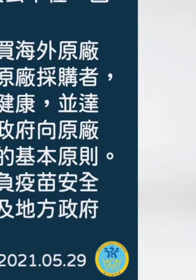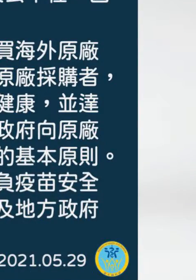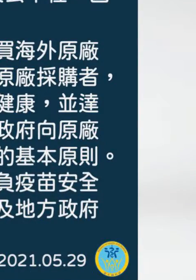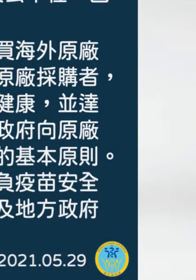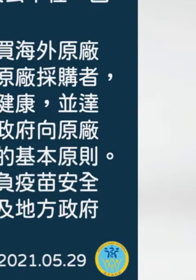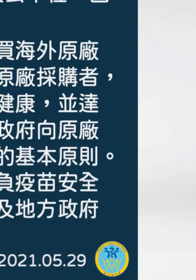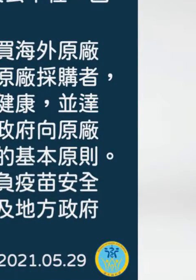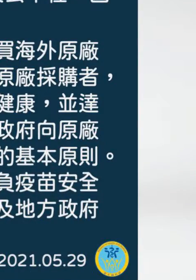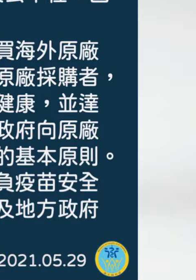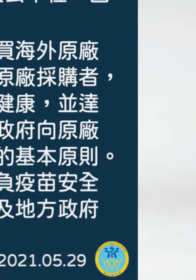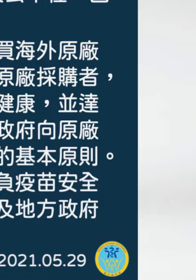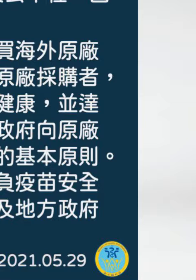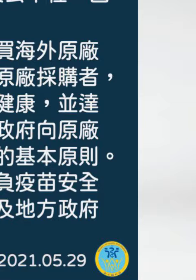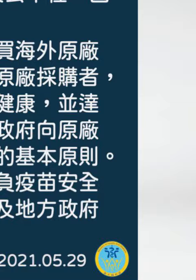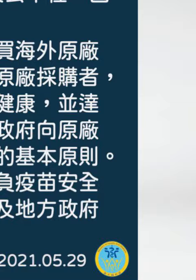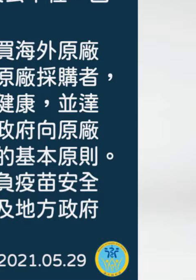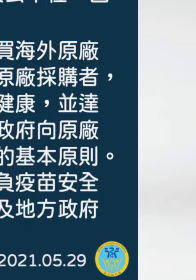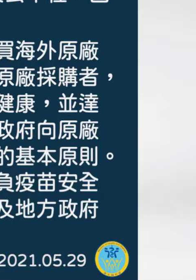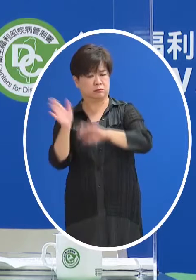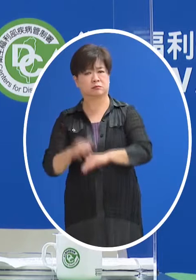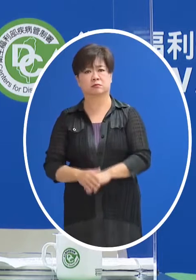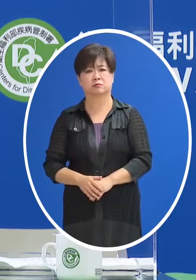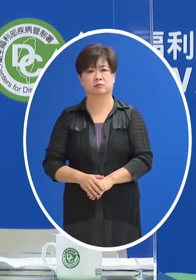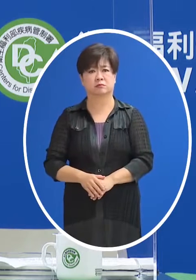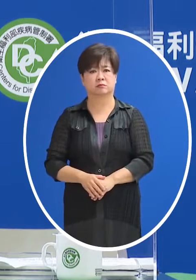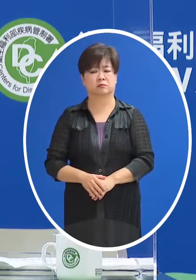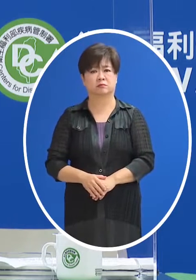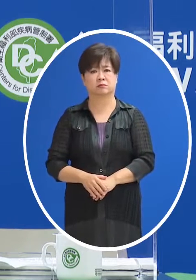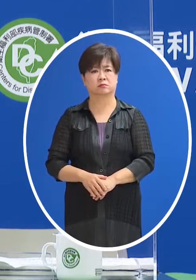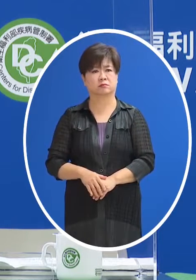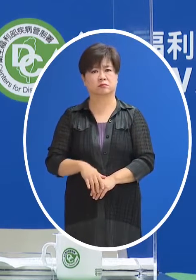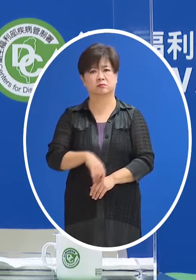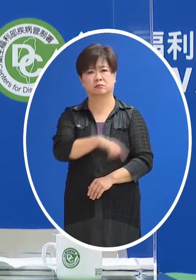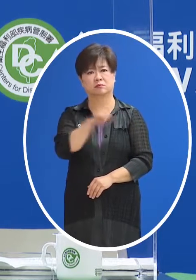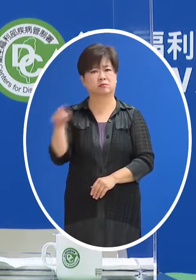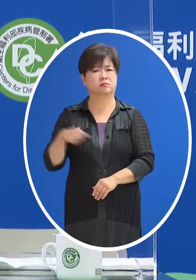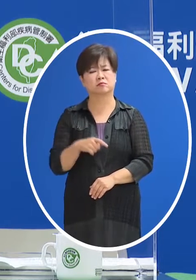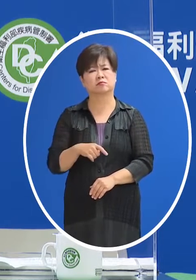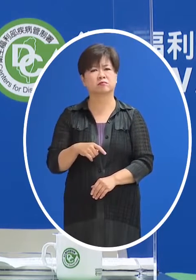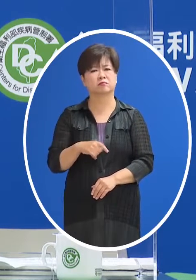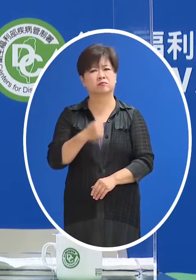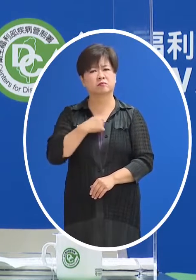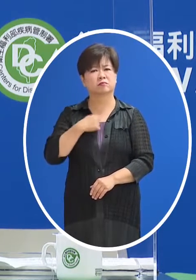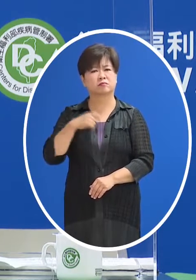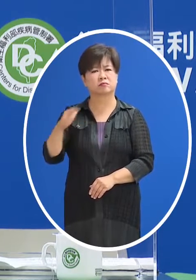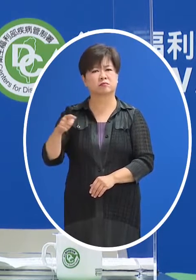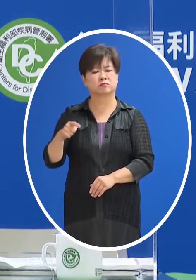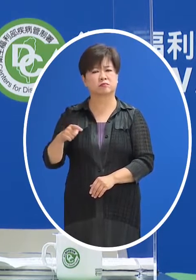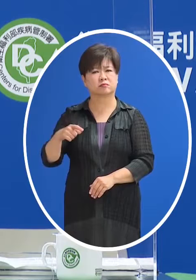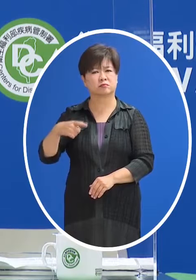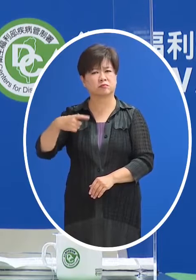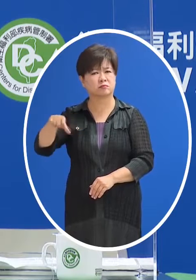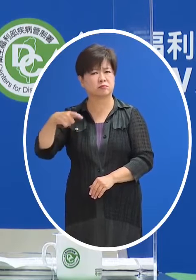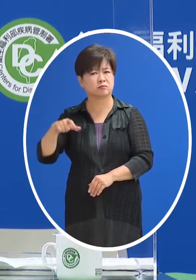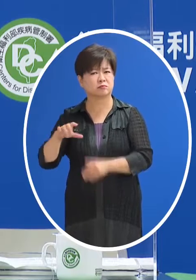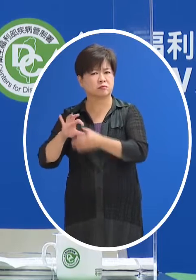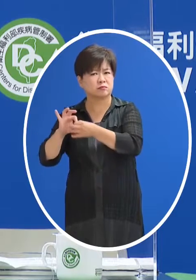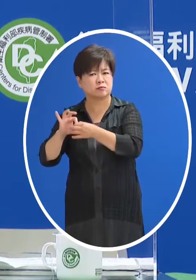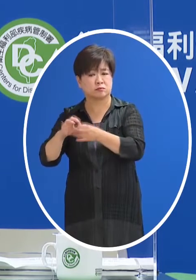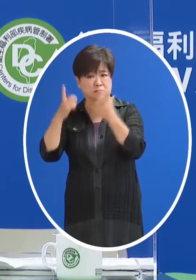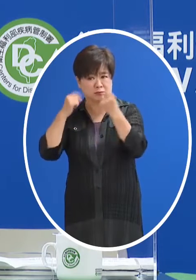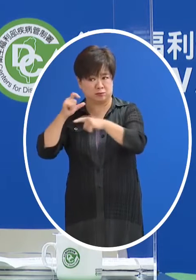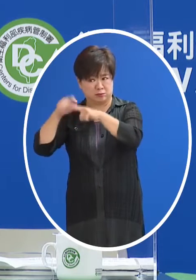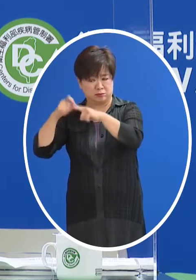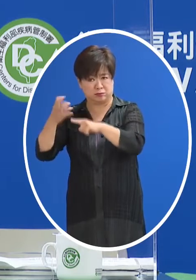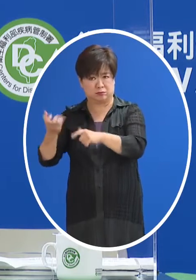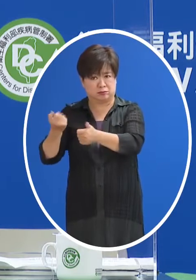后，需要由中央直接签约才行。 大家就来，那有这样的管道，就能够提出一个原厂直接的一个授